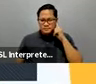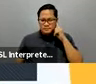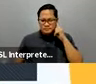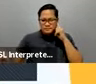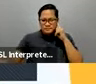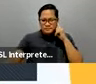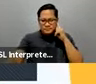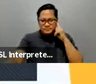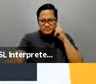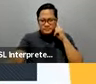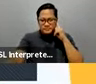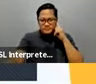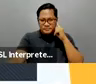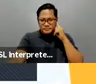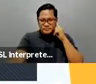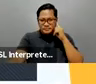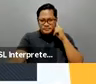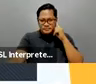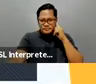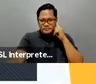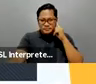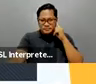doon. Nabantay niya.